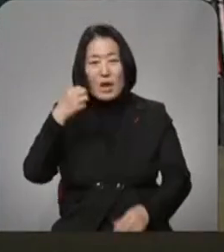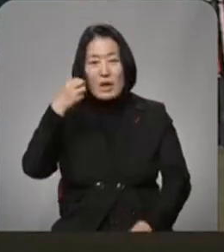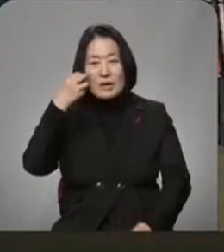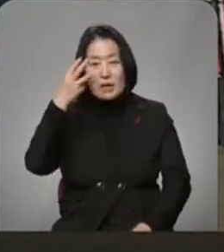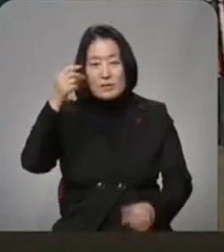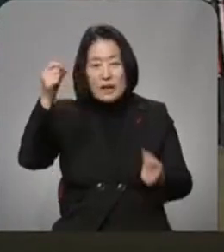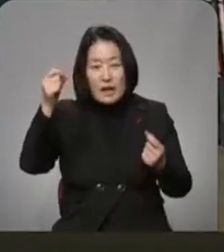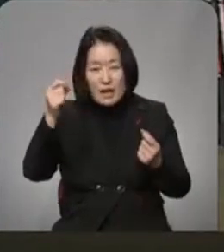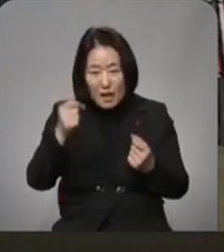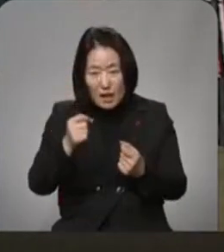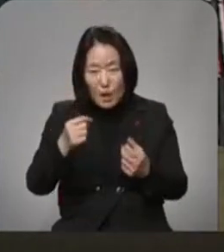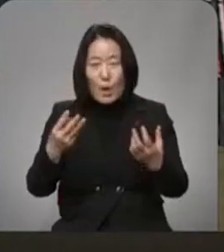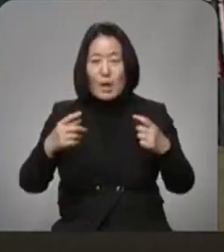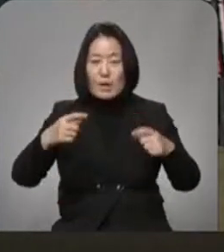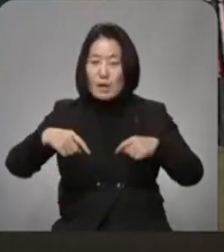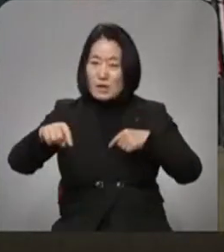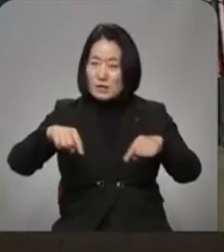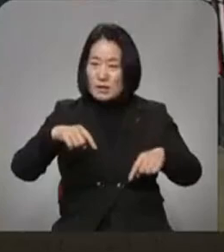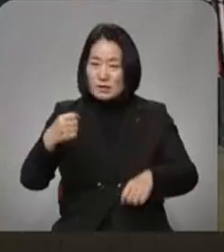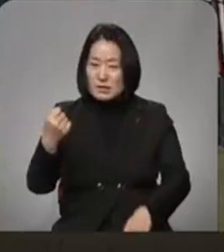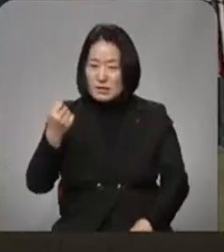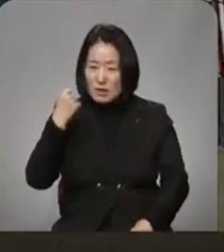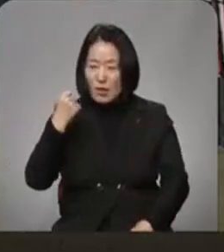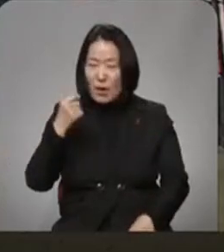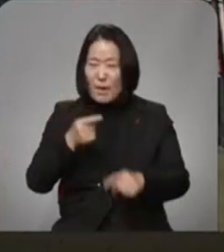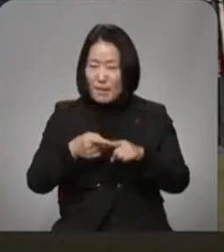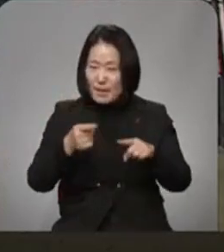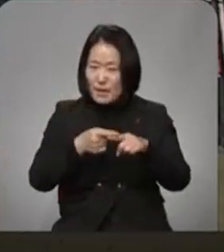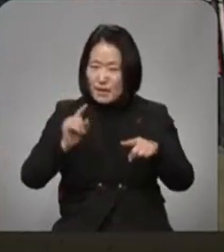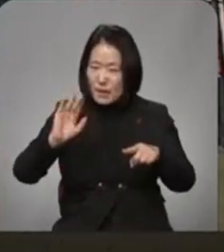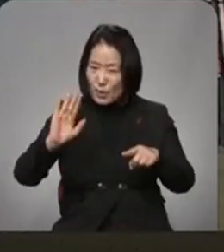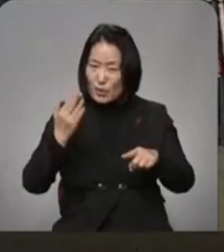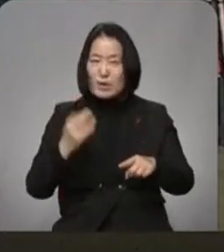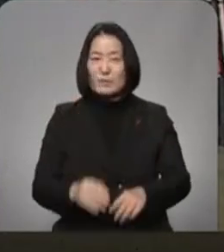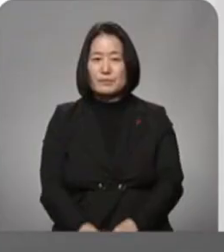정치력이 시험대 오를 전망인데요 김문영 기자가 보도합니다